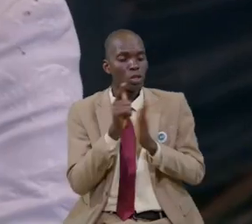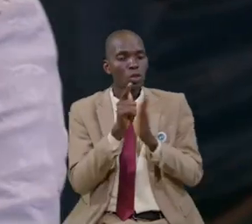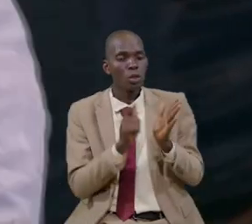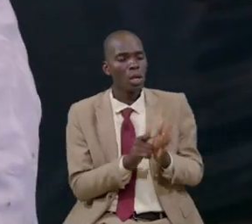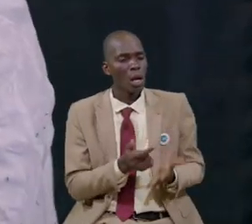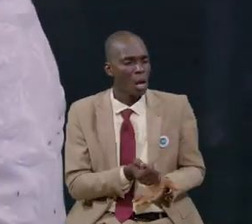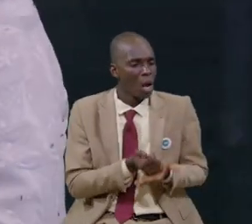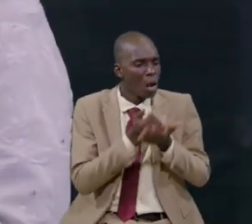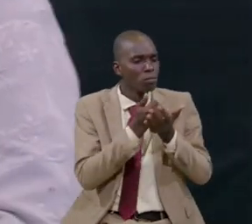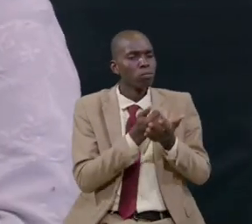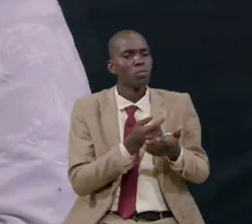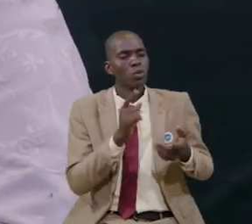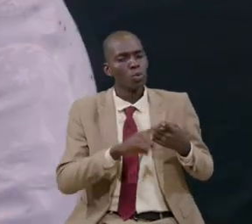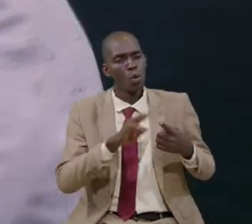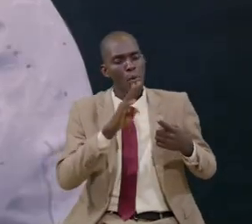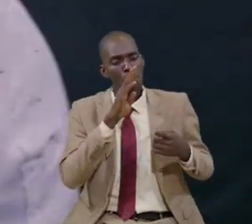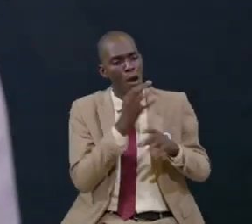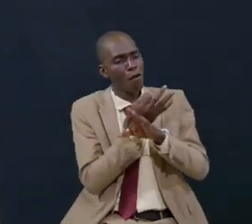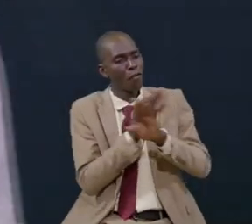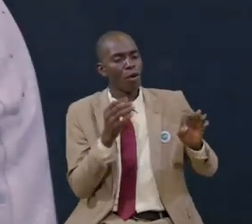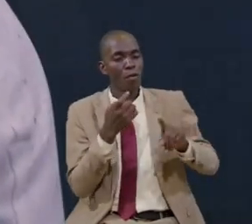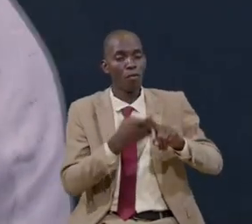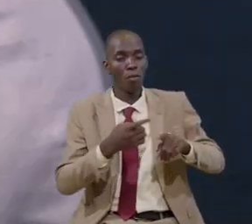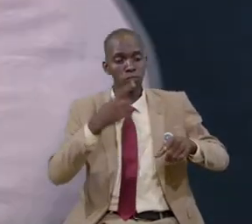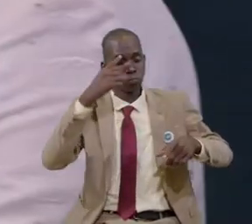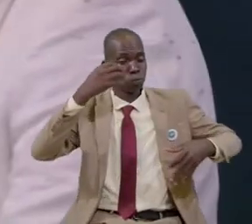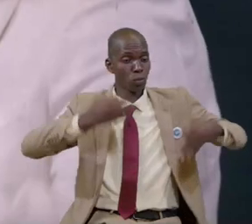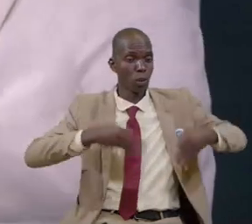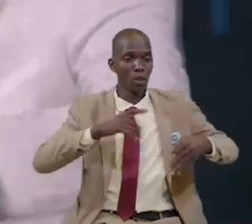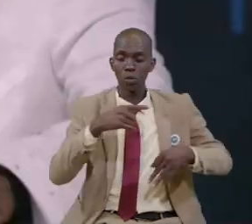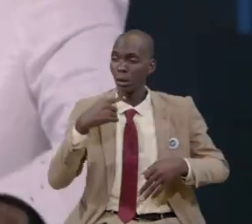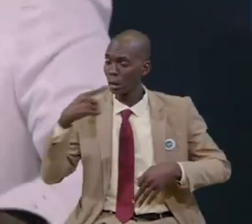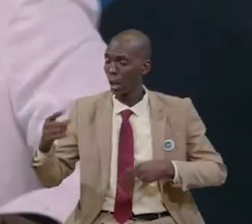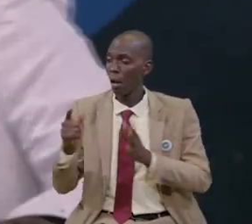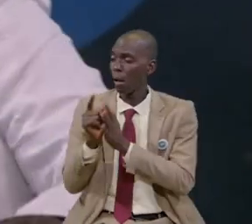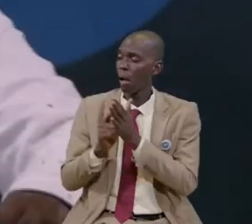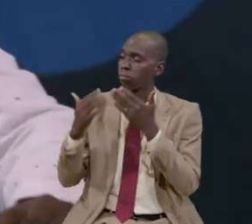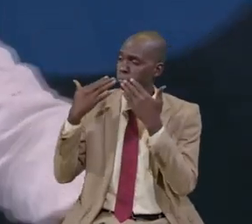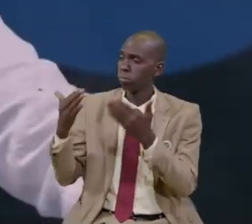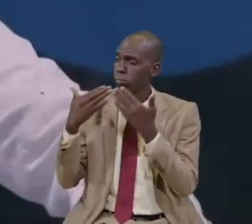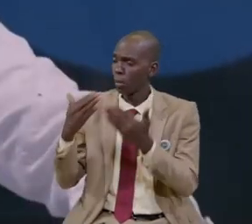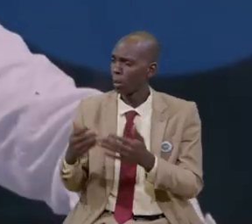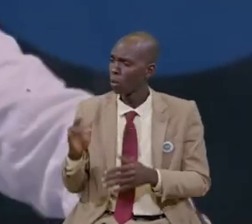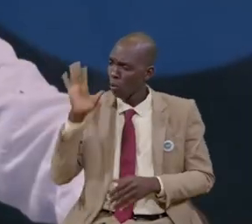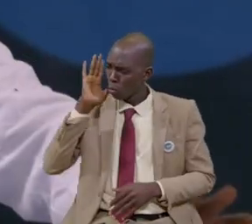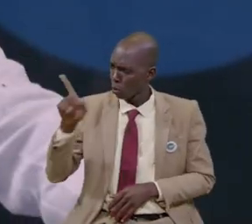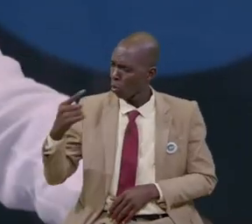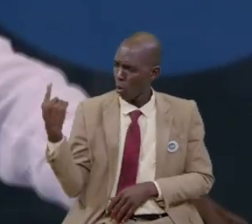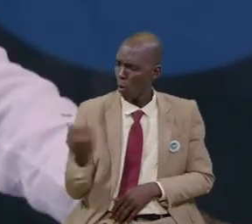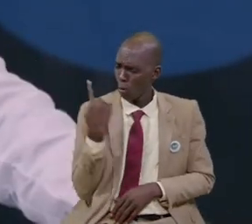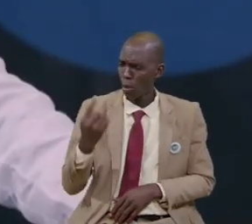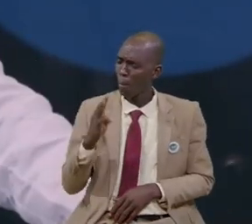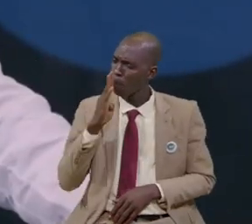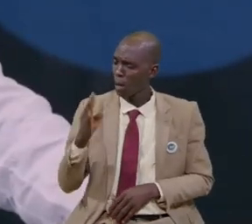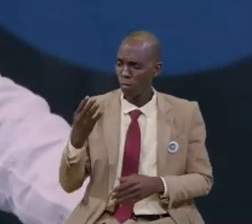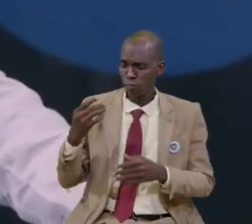sortir des pièges du jugement. Maintenant, tu dis que merci, merci, mon avocat. Seras-tu toujours mon avocat? Oui, oui,